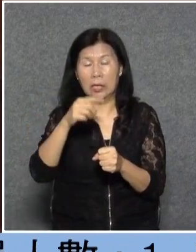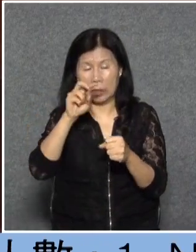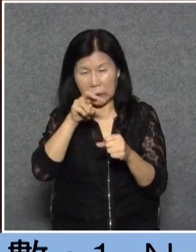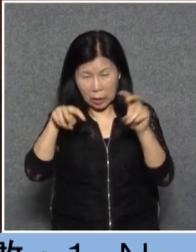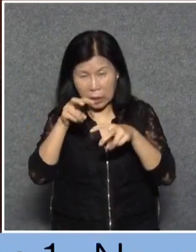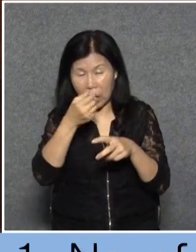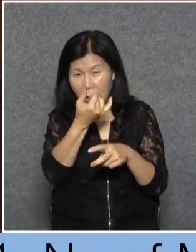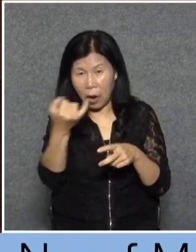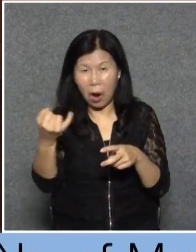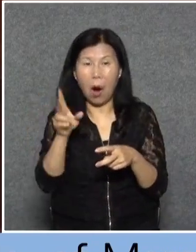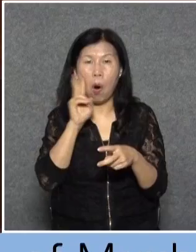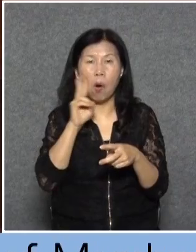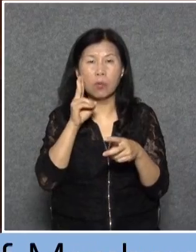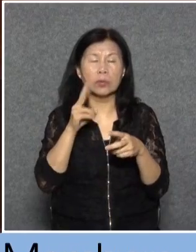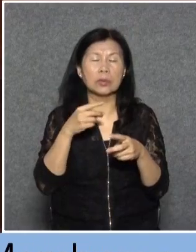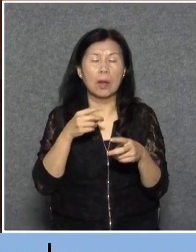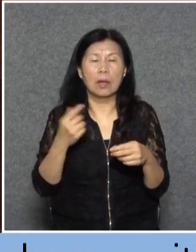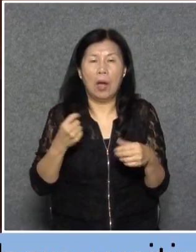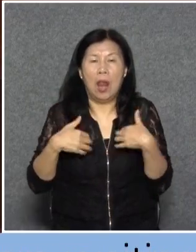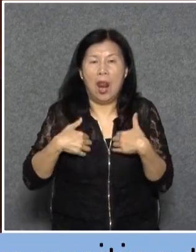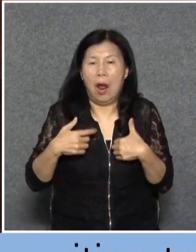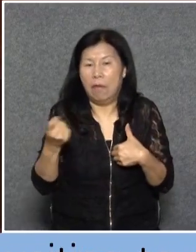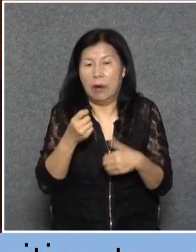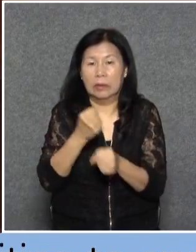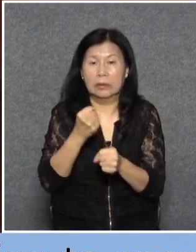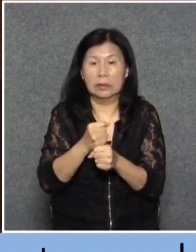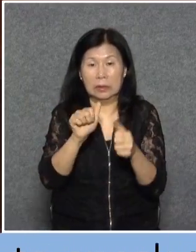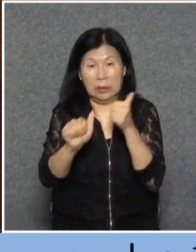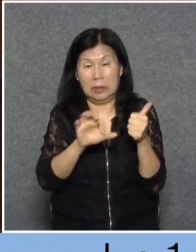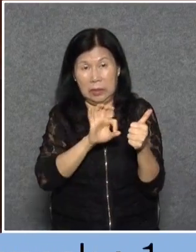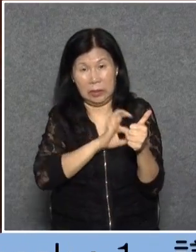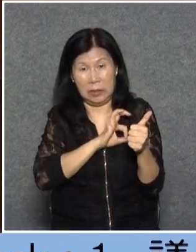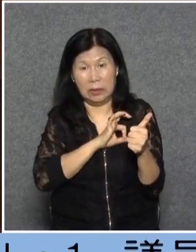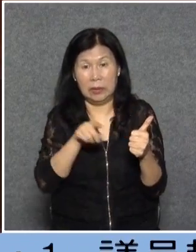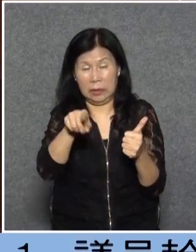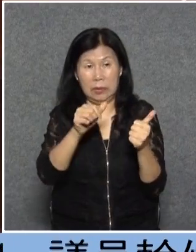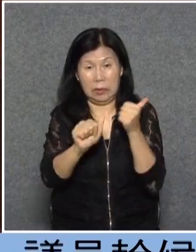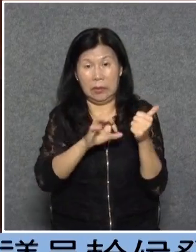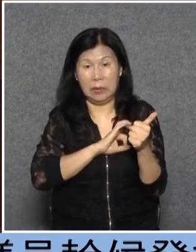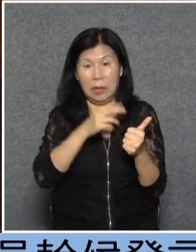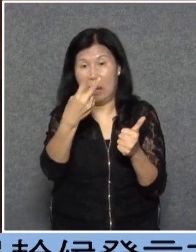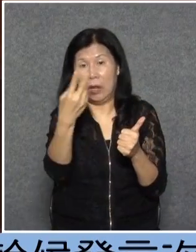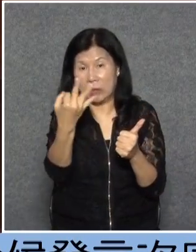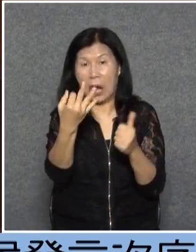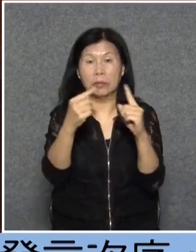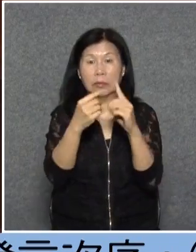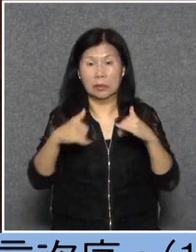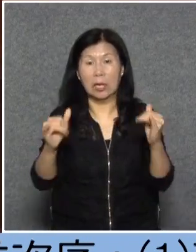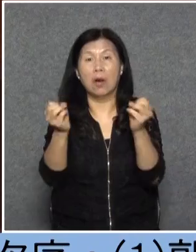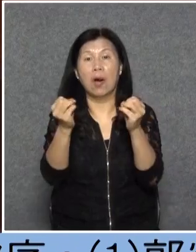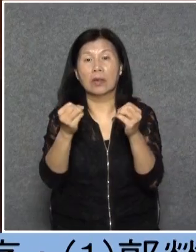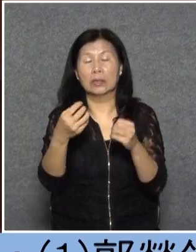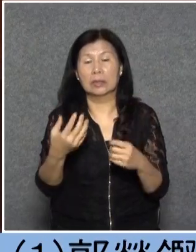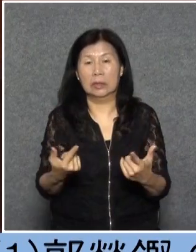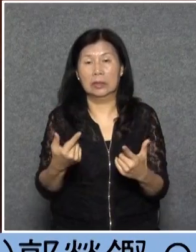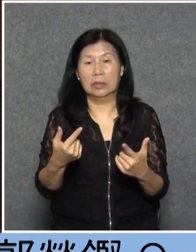疏，係嘛？好多時呢、這個法案委員會根本得嗰兩三丁友、幾丁友，咁